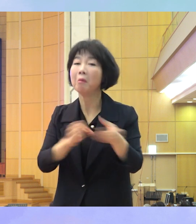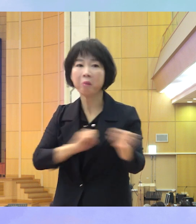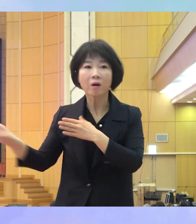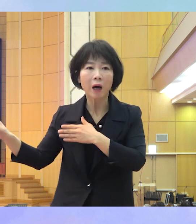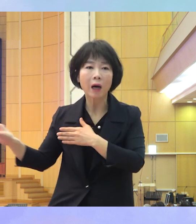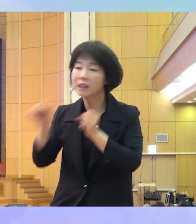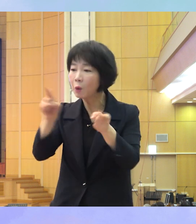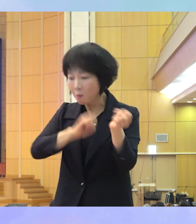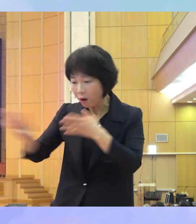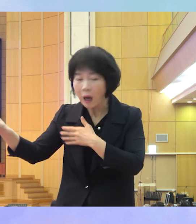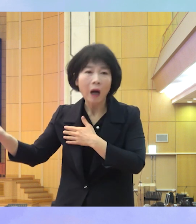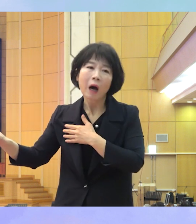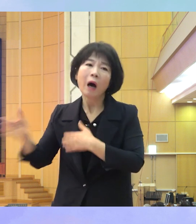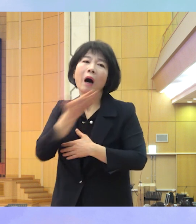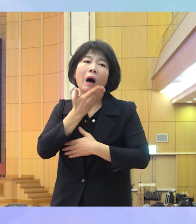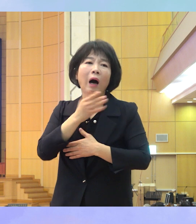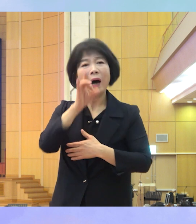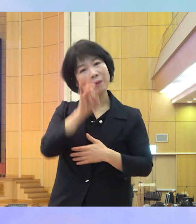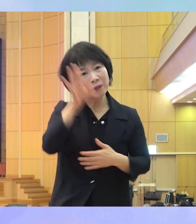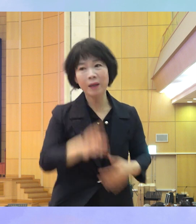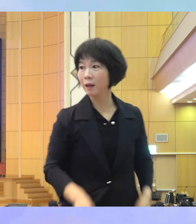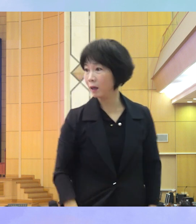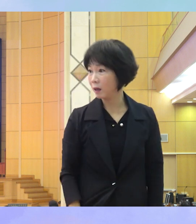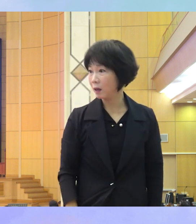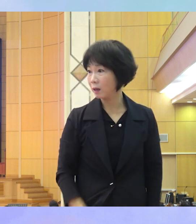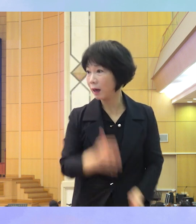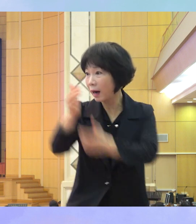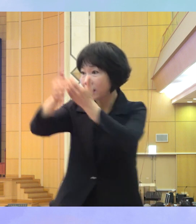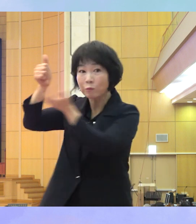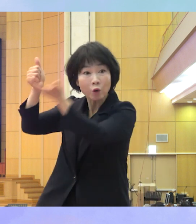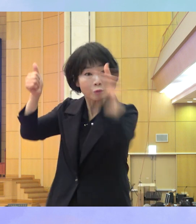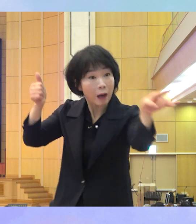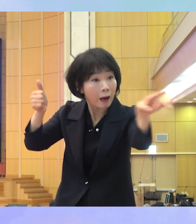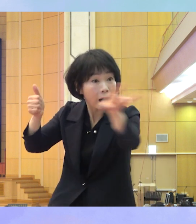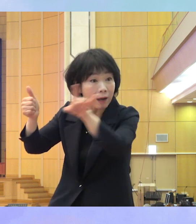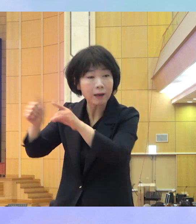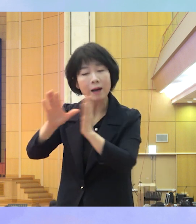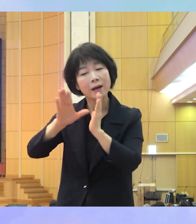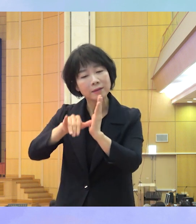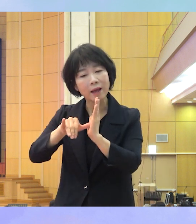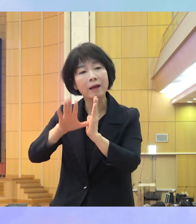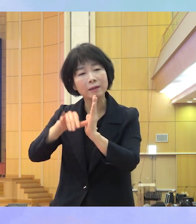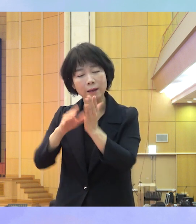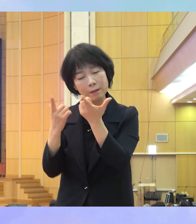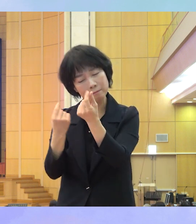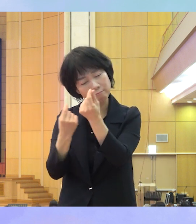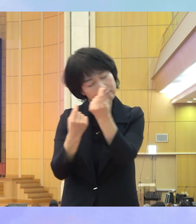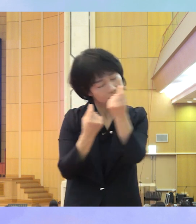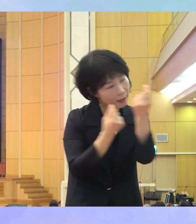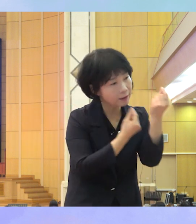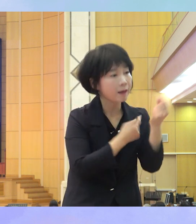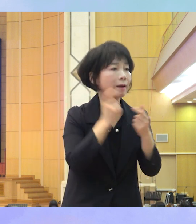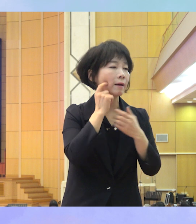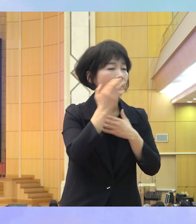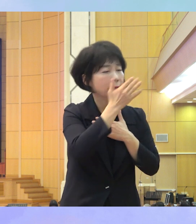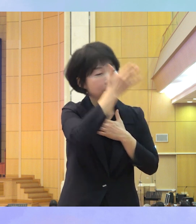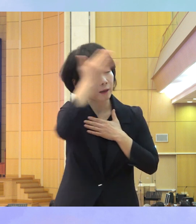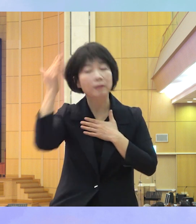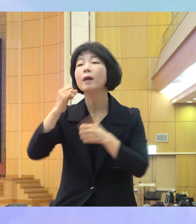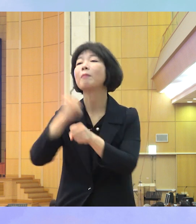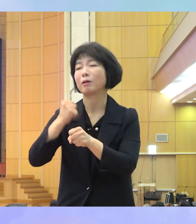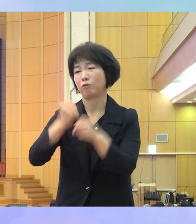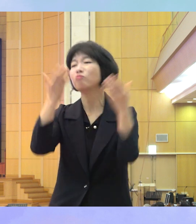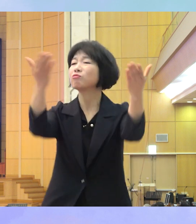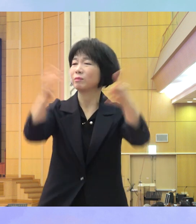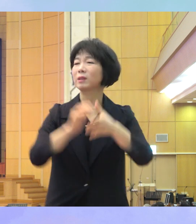말했어요. 하나님이 모든 만물을 지었는데 때를 따라 아름답게 하셨고 때를 따라 아름답게 하시는 것입니다.